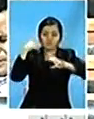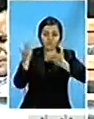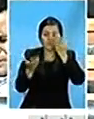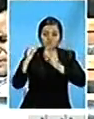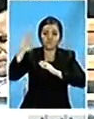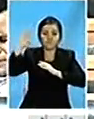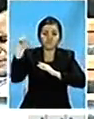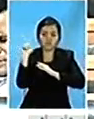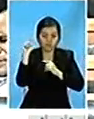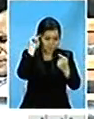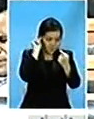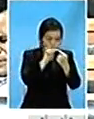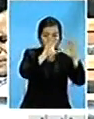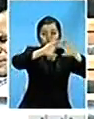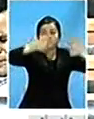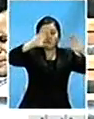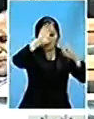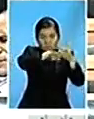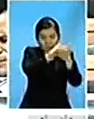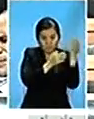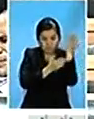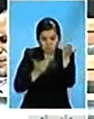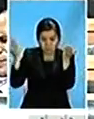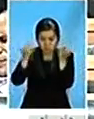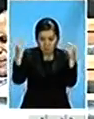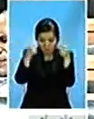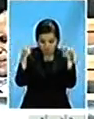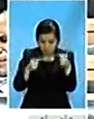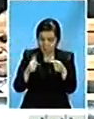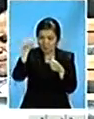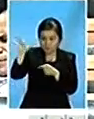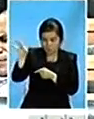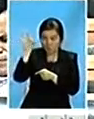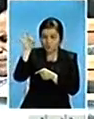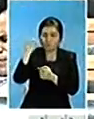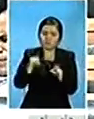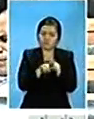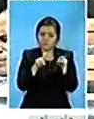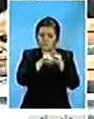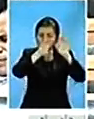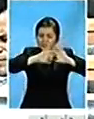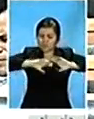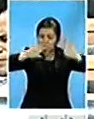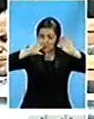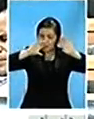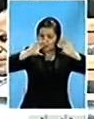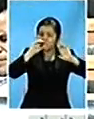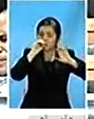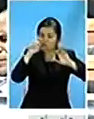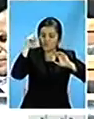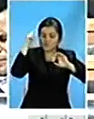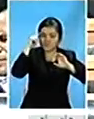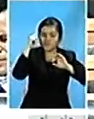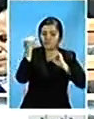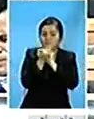แนวคิดที่ตรงกับแผนแม่บทของรัฐบาลมากที่สุดทำให้ดูเหมือนว่ารัฐบาลมีบริษัทที่ต้องการไ